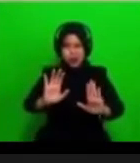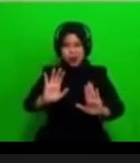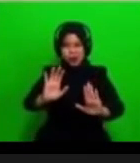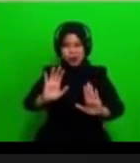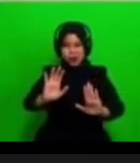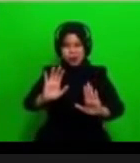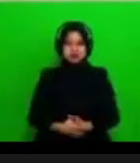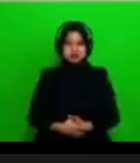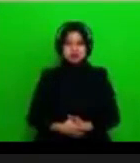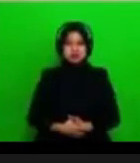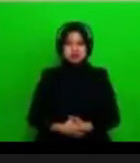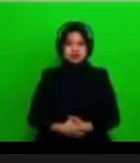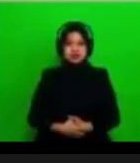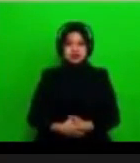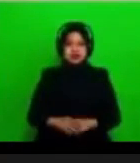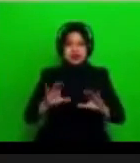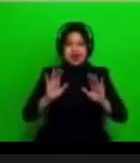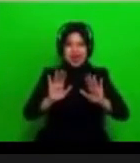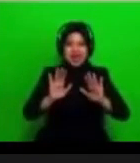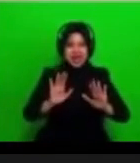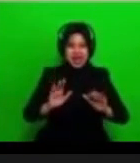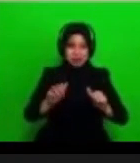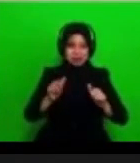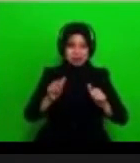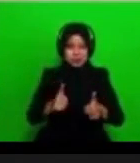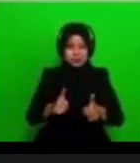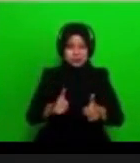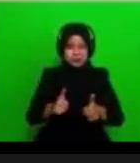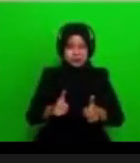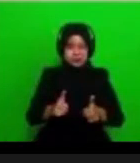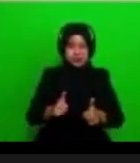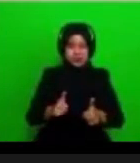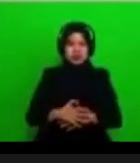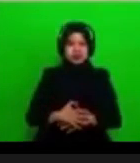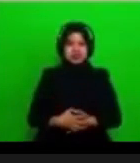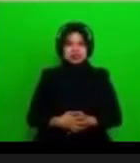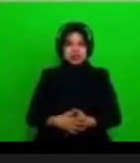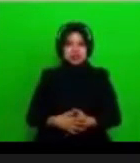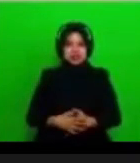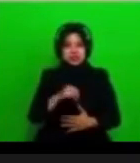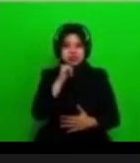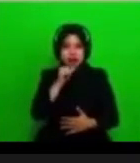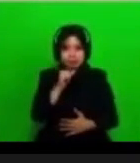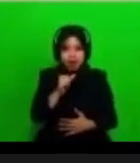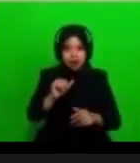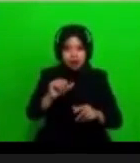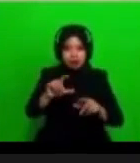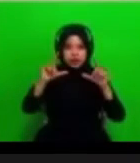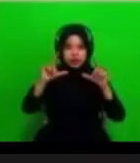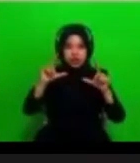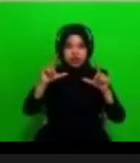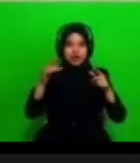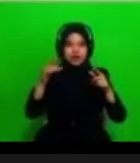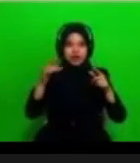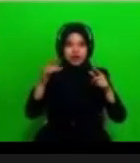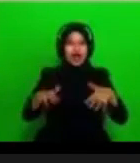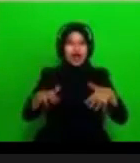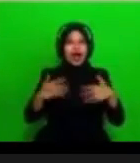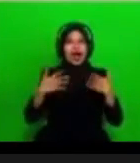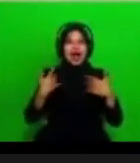Stop. Ya, direm. Remnya udah dari jauh. Siapakah? Siapakah yang terpilih? Yang